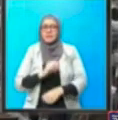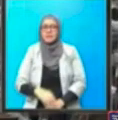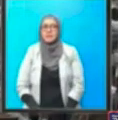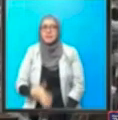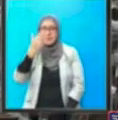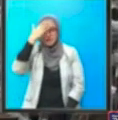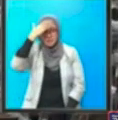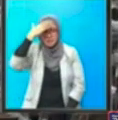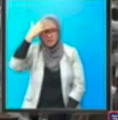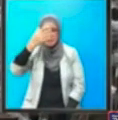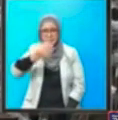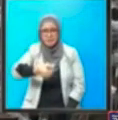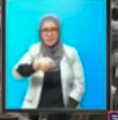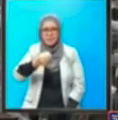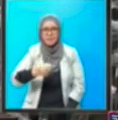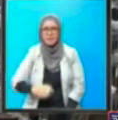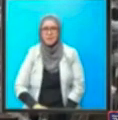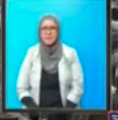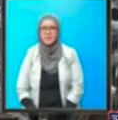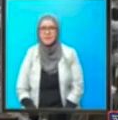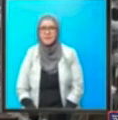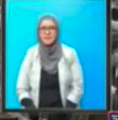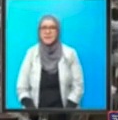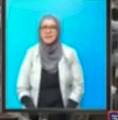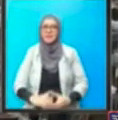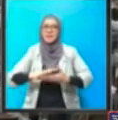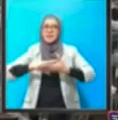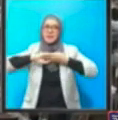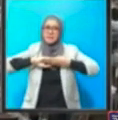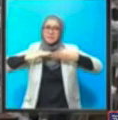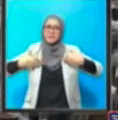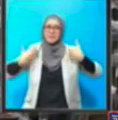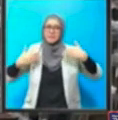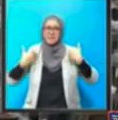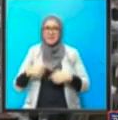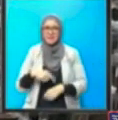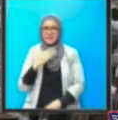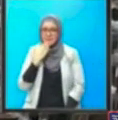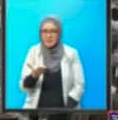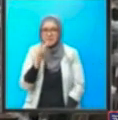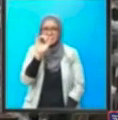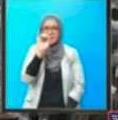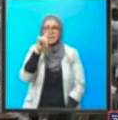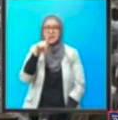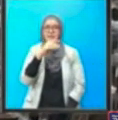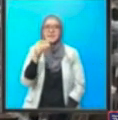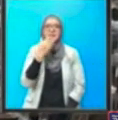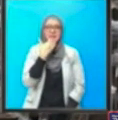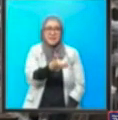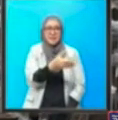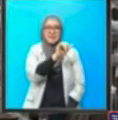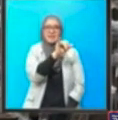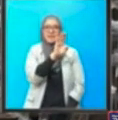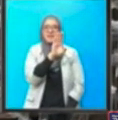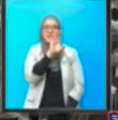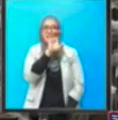Halo assalamualaikum warahmatullah wabarakatuh dalam Jodha Terima kasih menyentuh dan cium kasih lebih Sabak